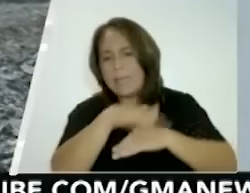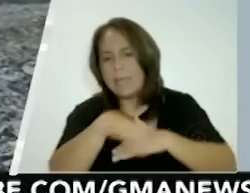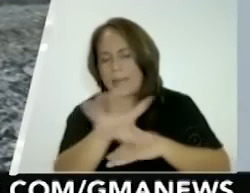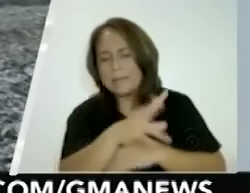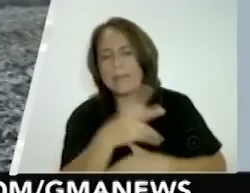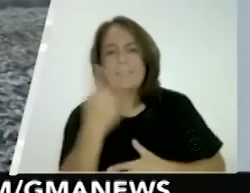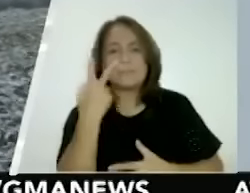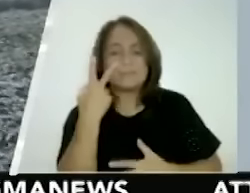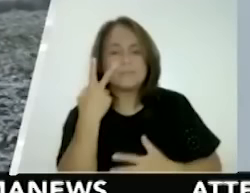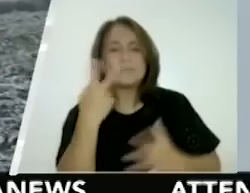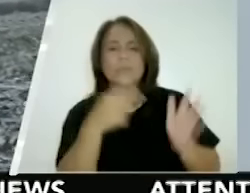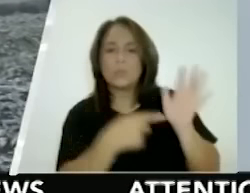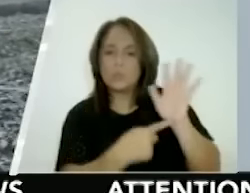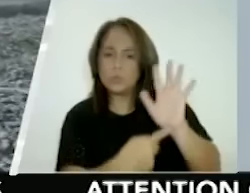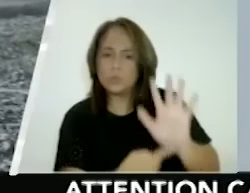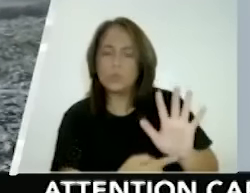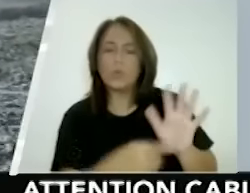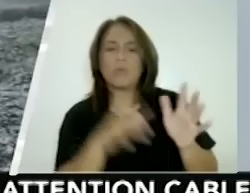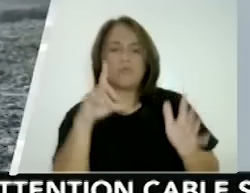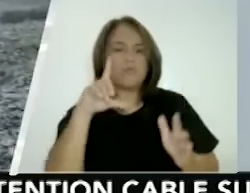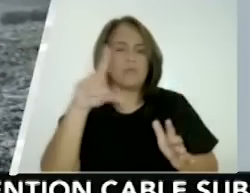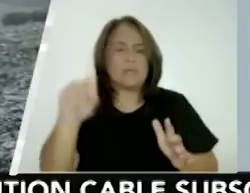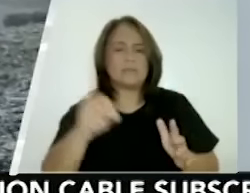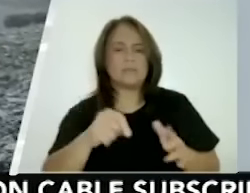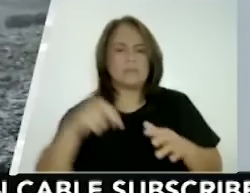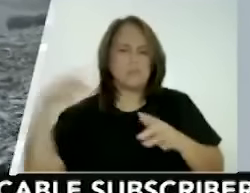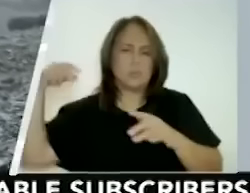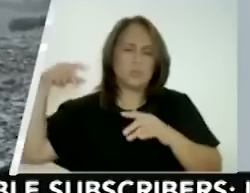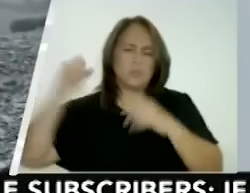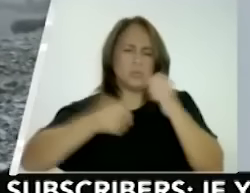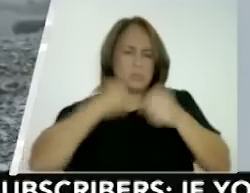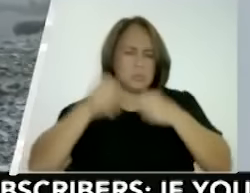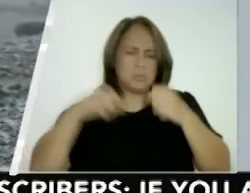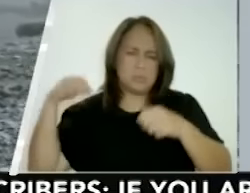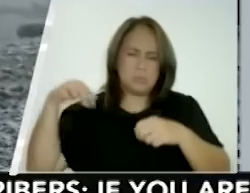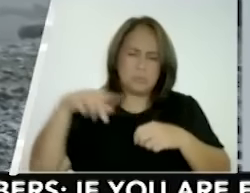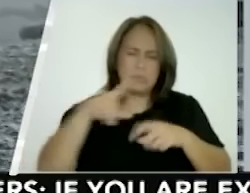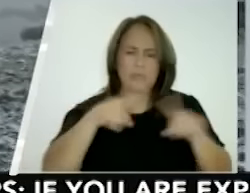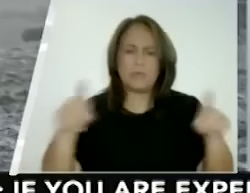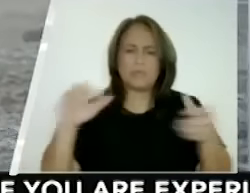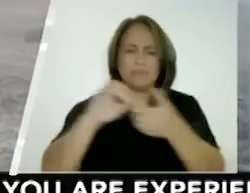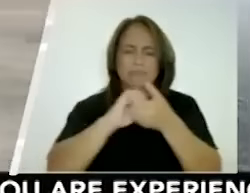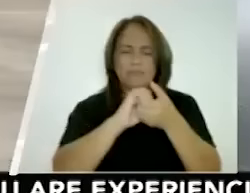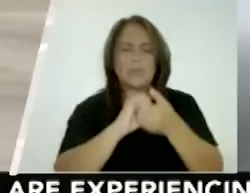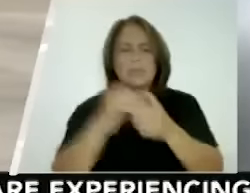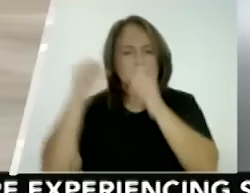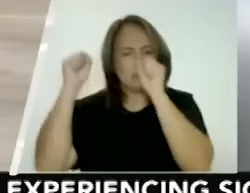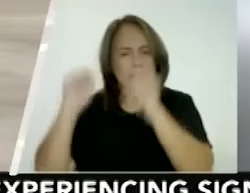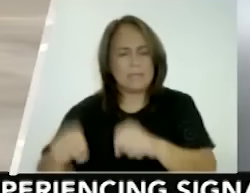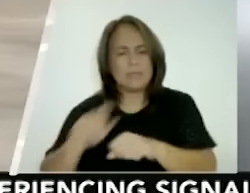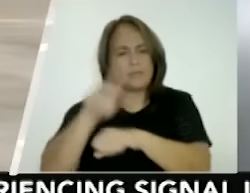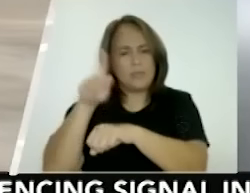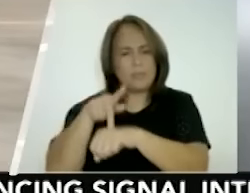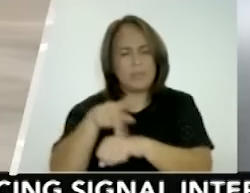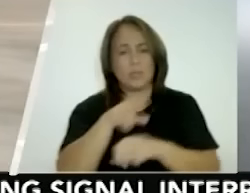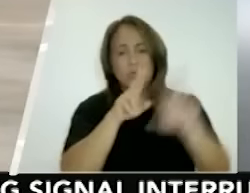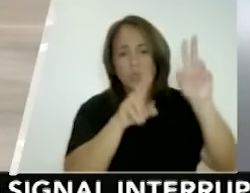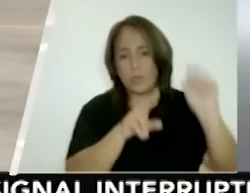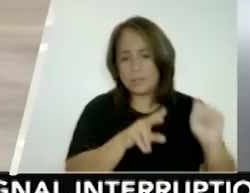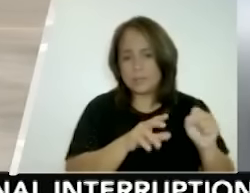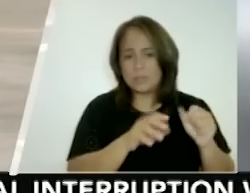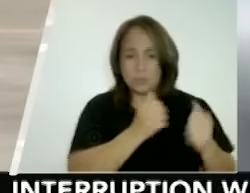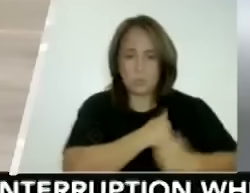ipinakita nila ang mabilis na deployment. Pagpapakita ito ng pinagsanib na kakayanan ng Philippine at US Marines sa pagsasagawa